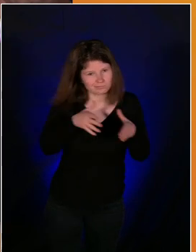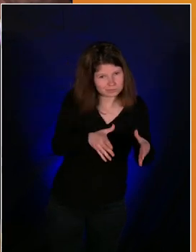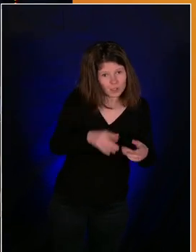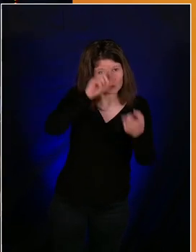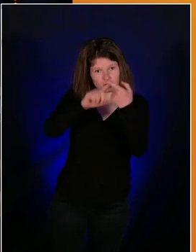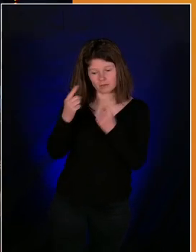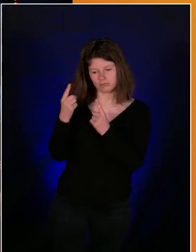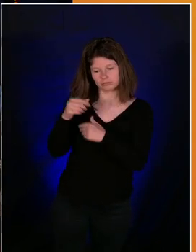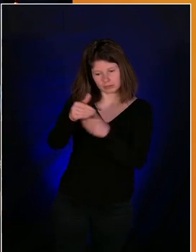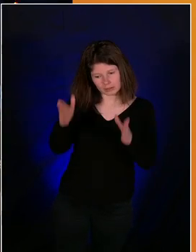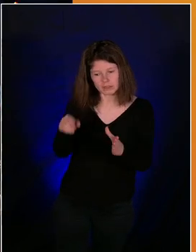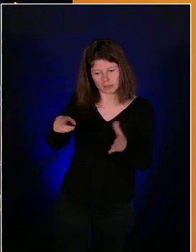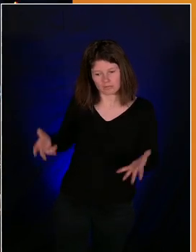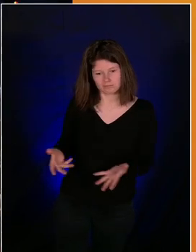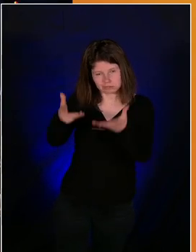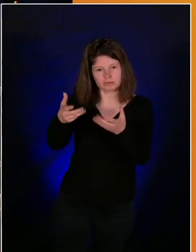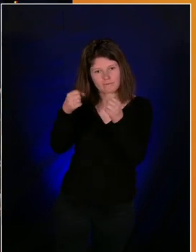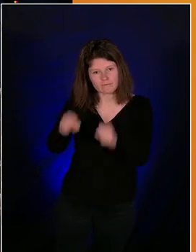classes.